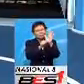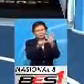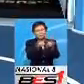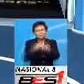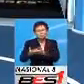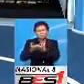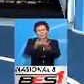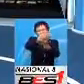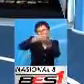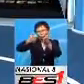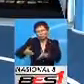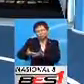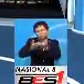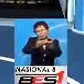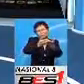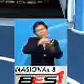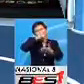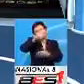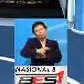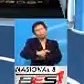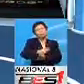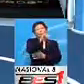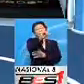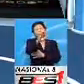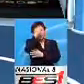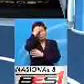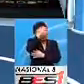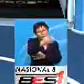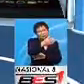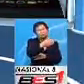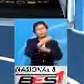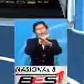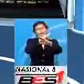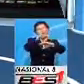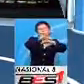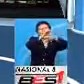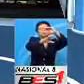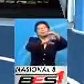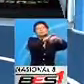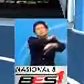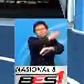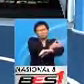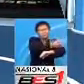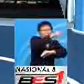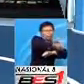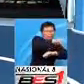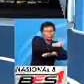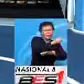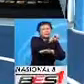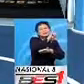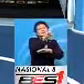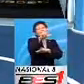dicadangkan sesetengah pihak ahli berhormat dimaklumkan keputusan itu bagi mengelak pertindihan kuasa antara mahkamah sivil dan